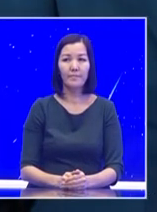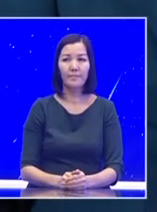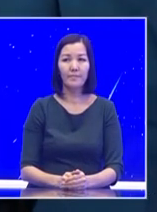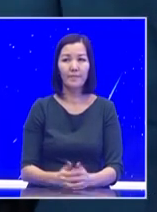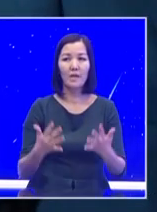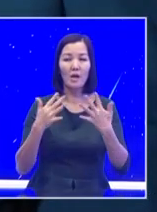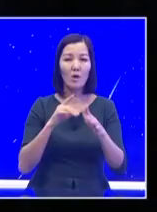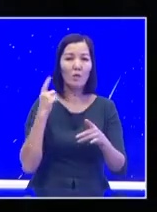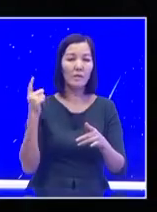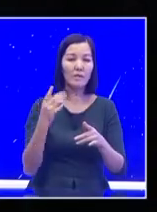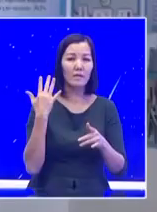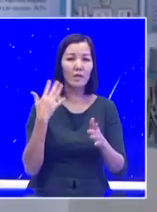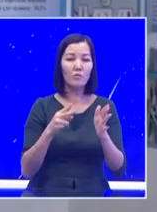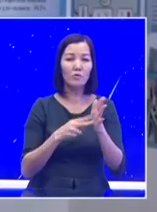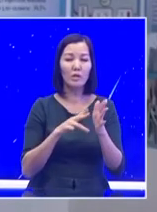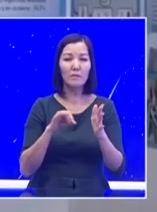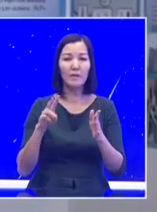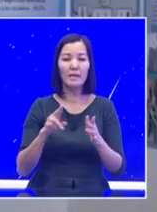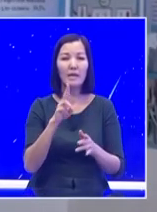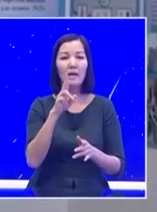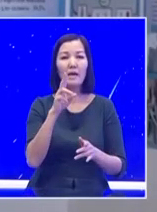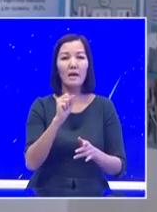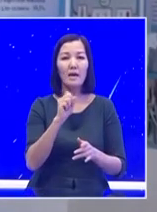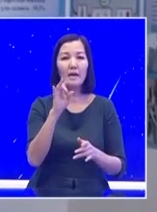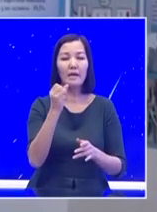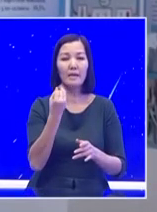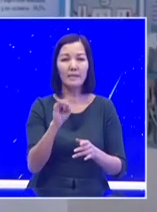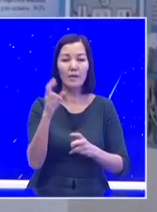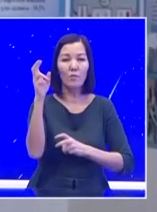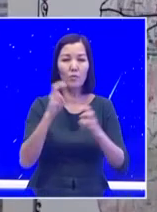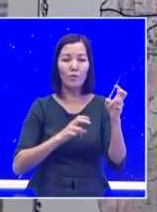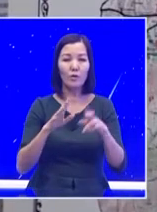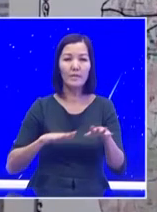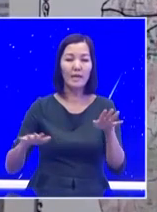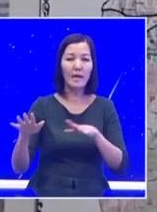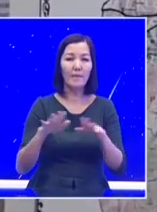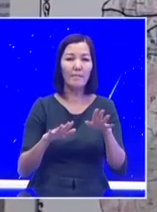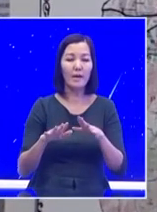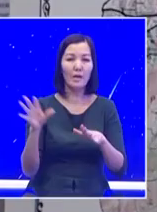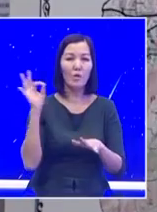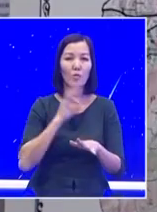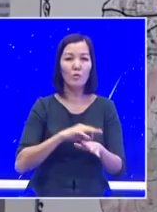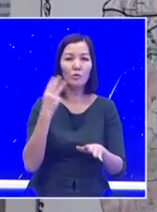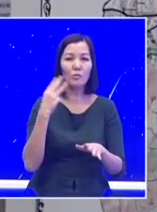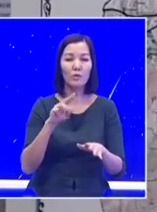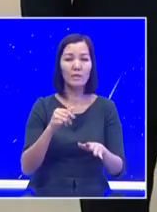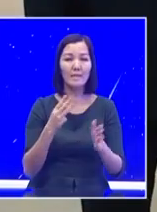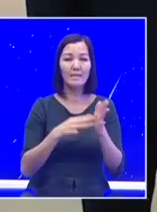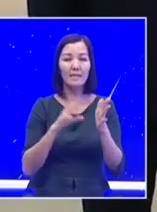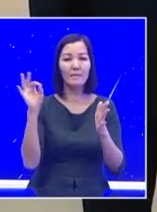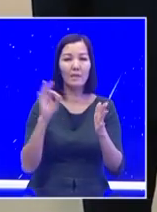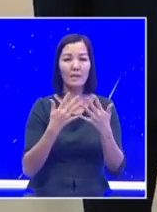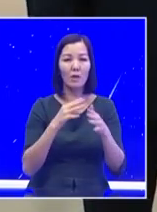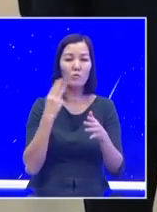Сельское хозяйство 57 миллиардов. Қарасай агроөндірісті аймақ облыстық өнеркәсіп өндірісінде үлесі 38%. Ауыл